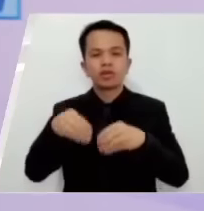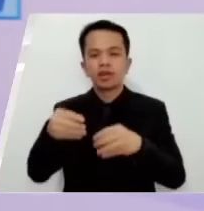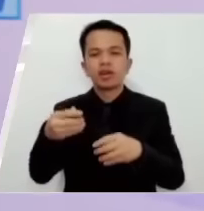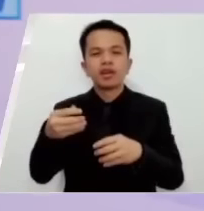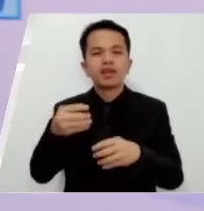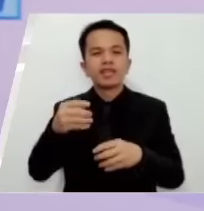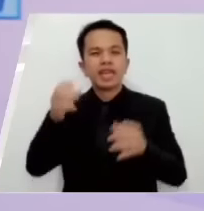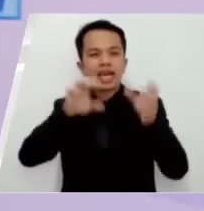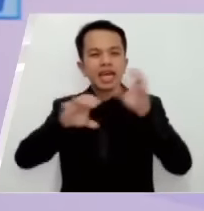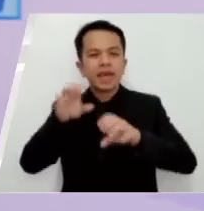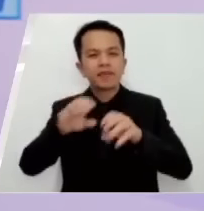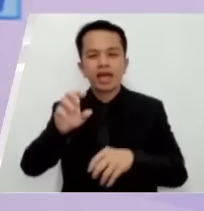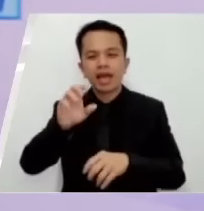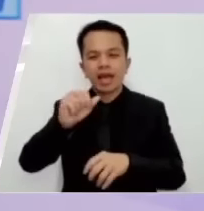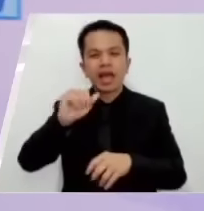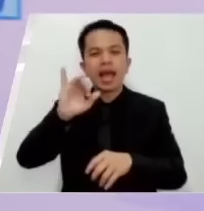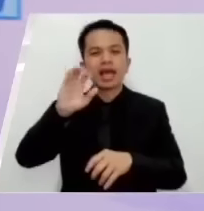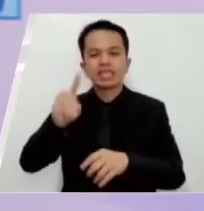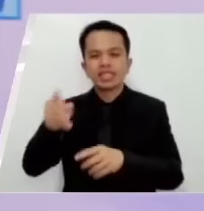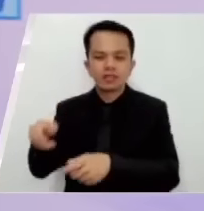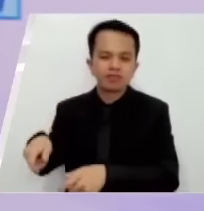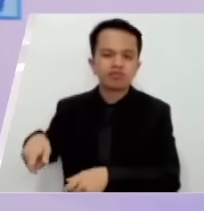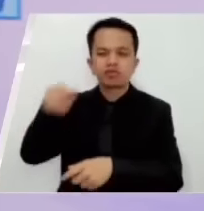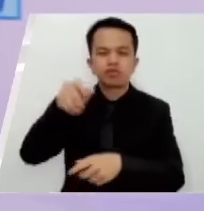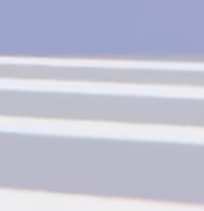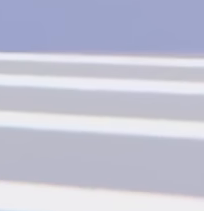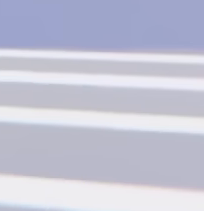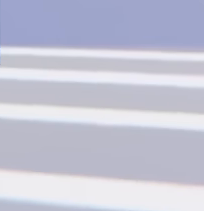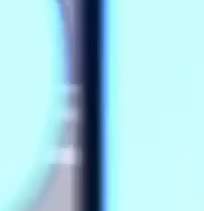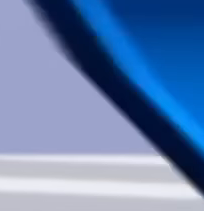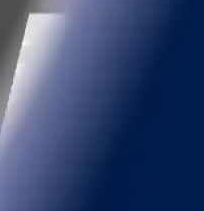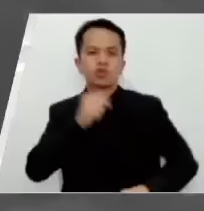isang Subdivision saksi si June